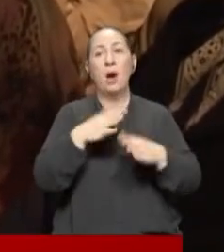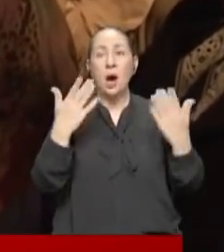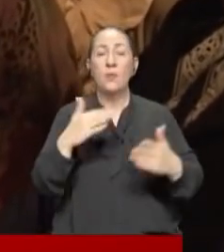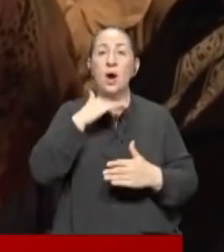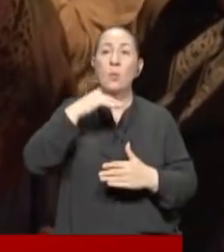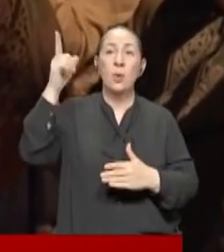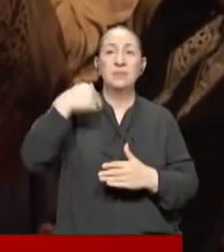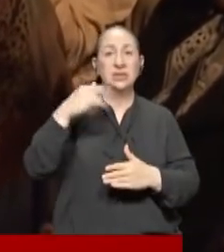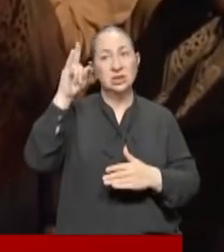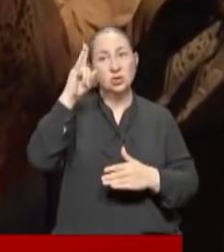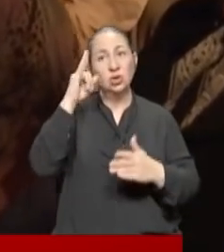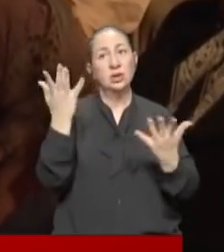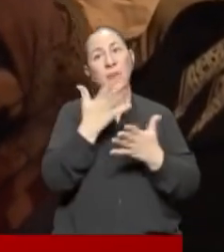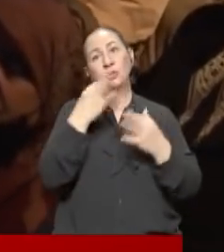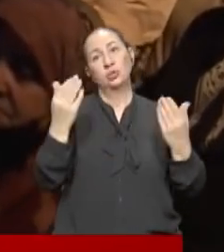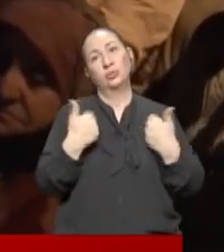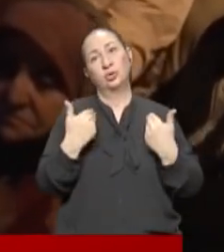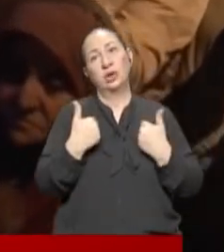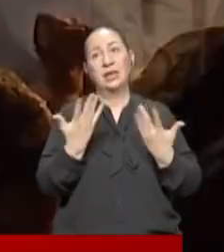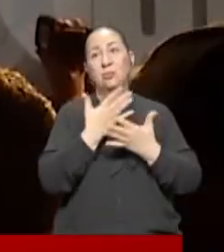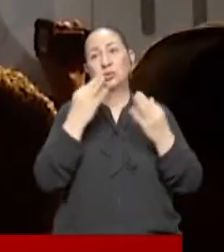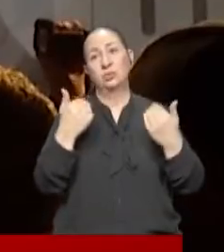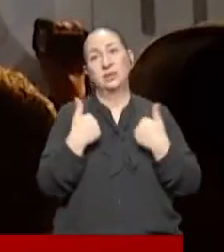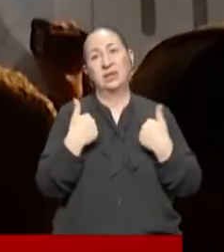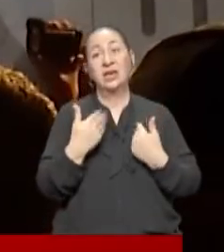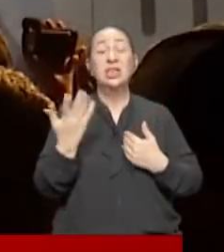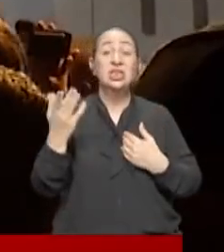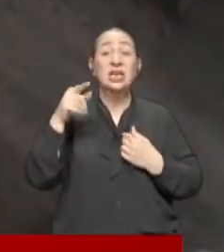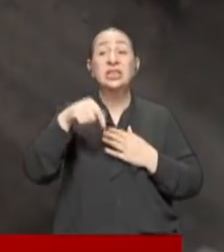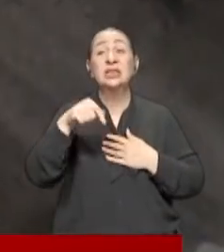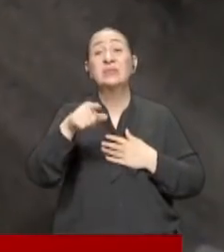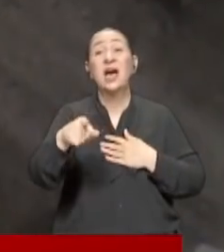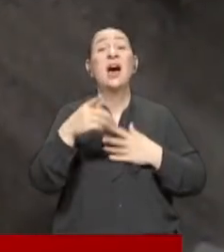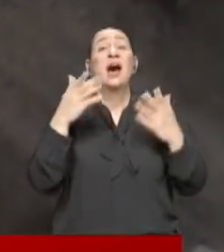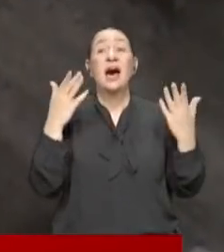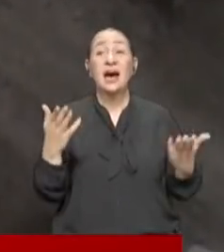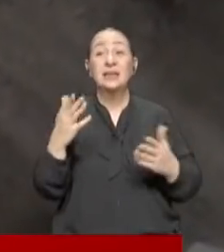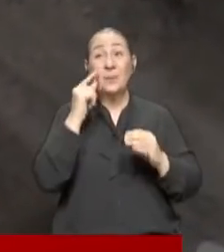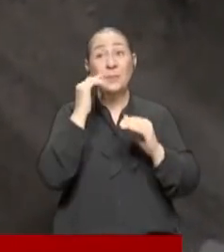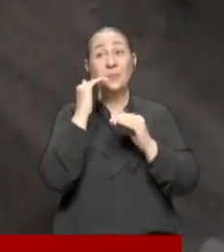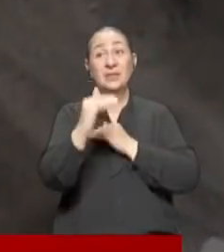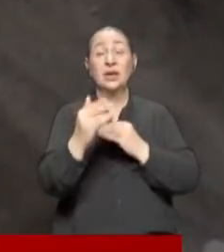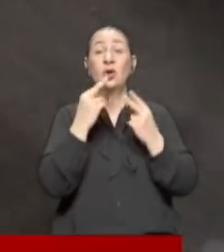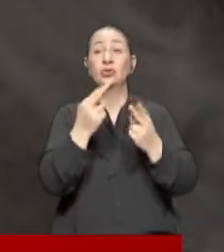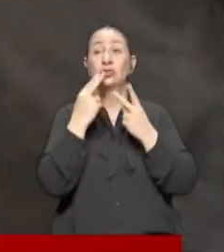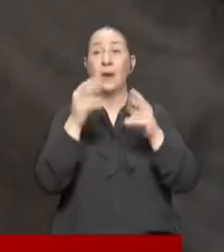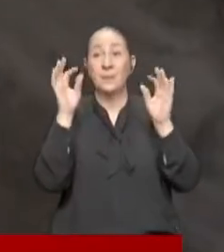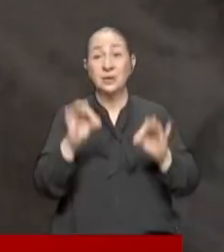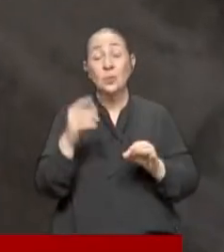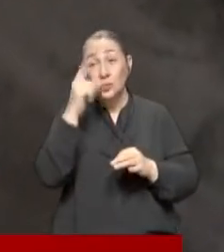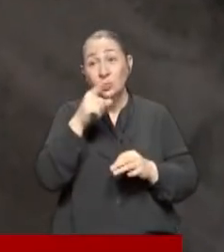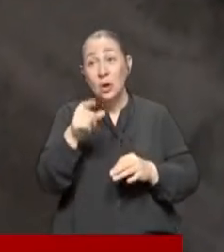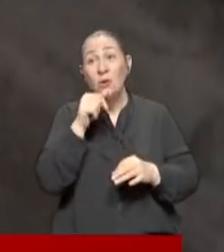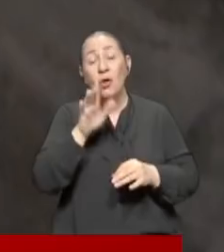Avrupa bizi kıskanıyorsa ne mutlu bize, ne mutlu. İşte şimdi artık milletimiz konuşuyor.